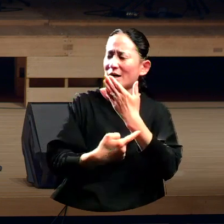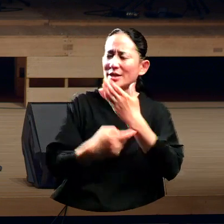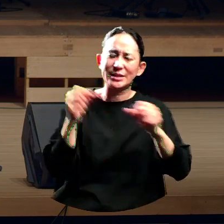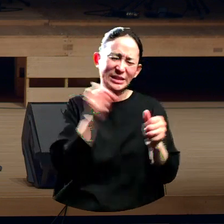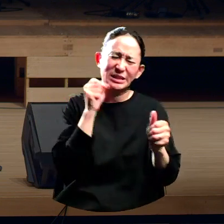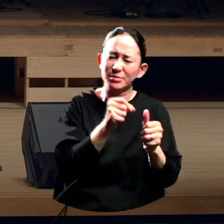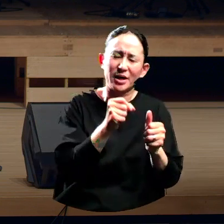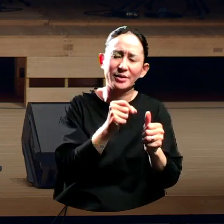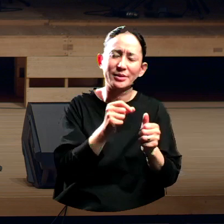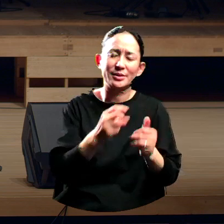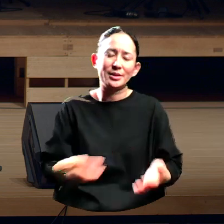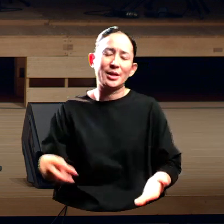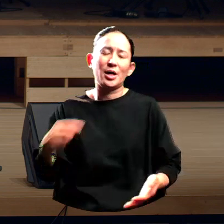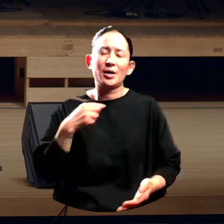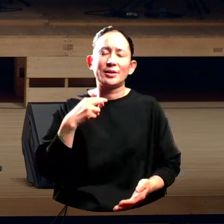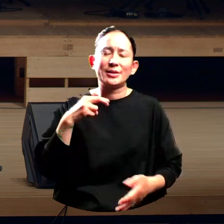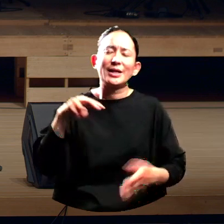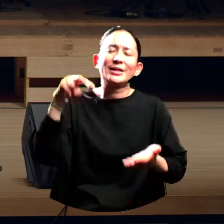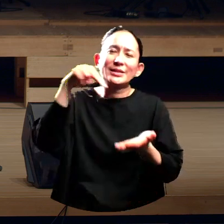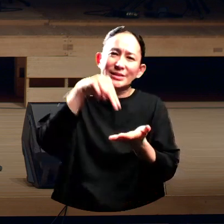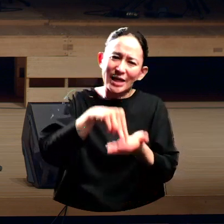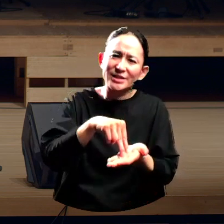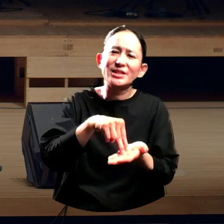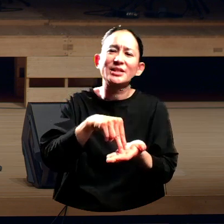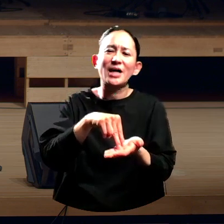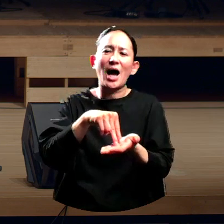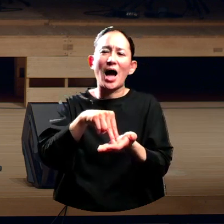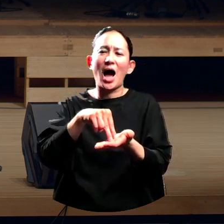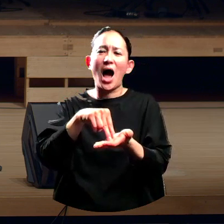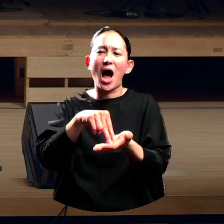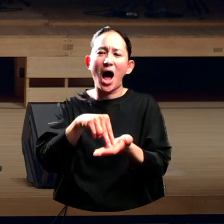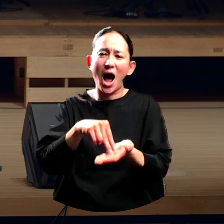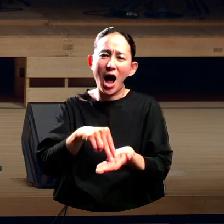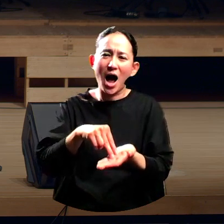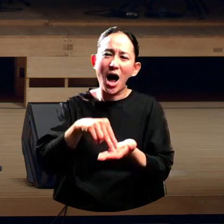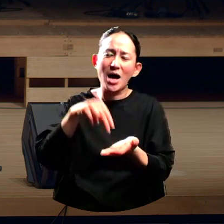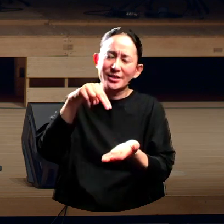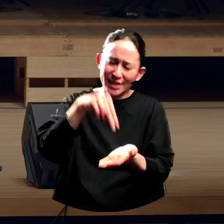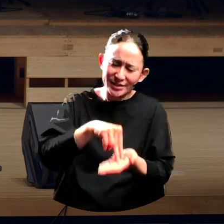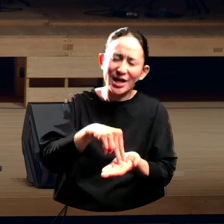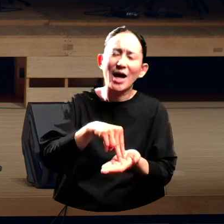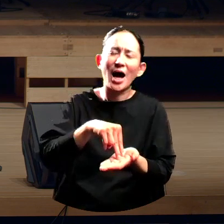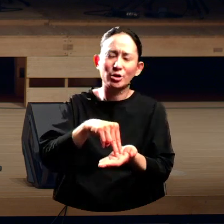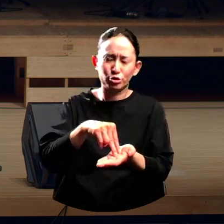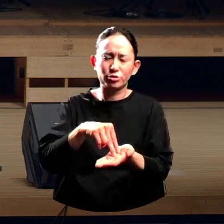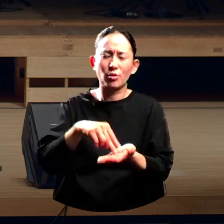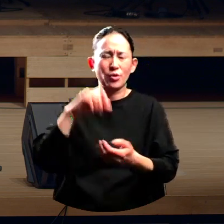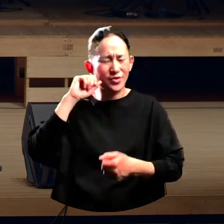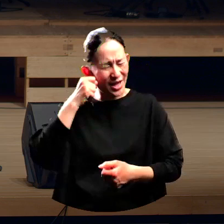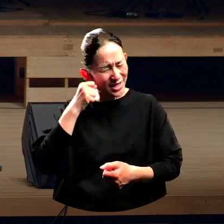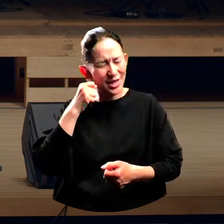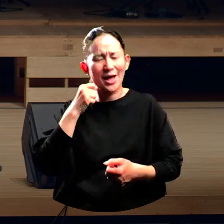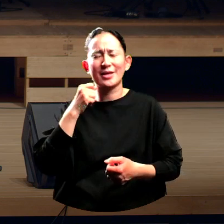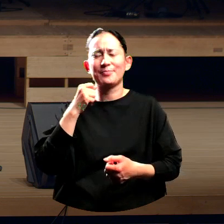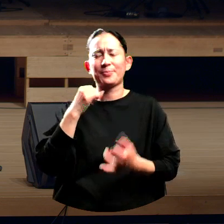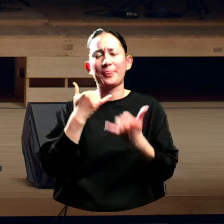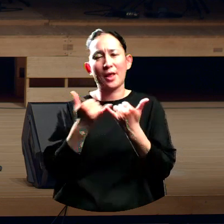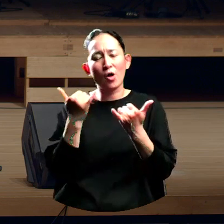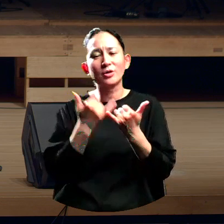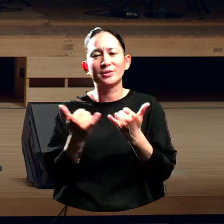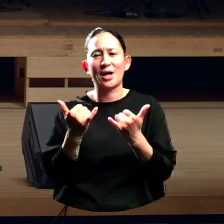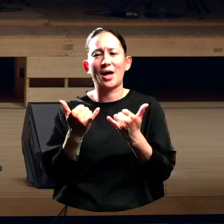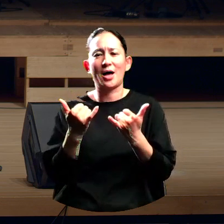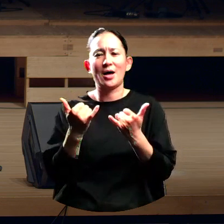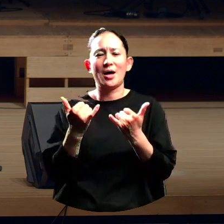たちの人生に訪れます。 So we experience something like career failure, betrayal,